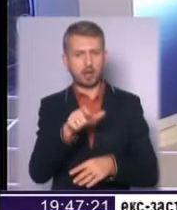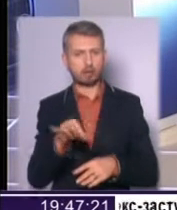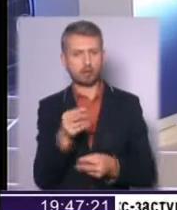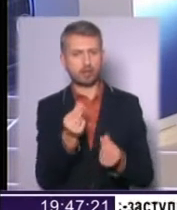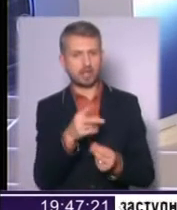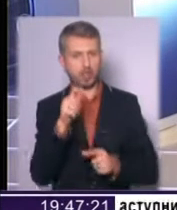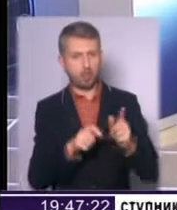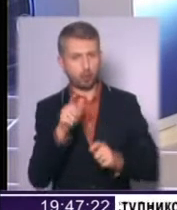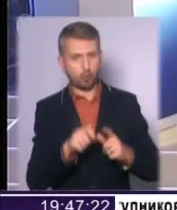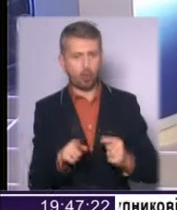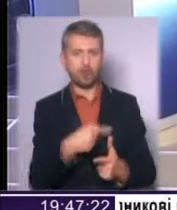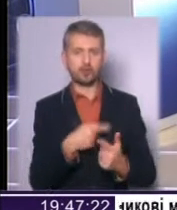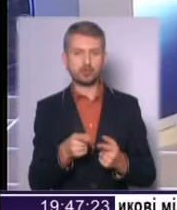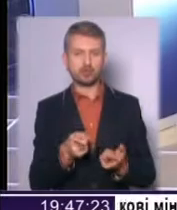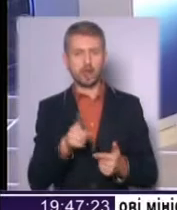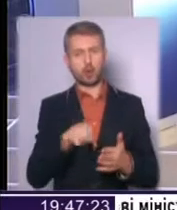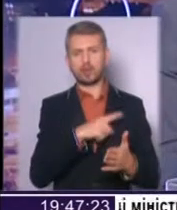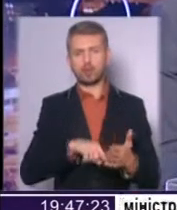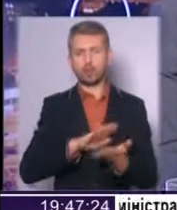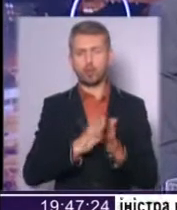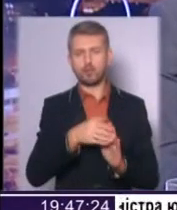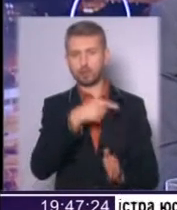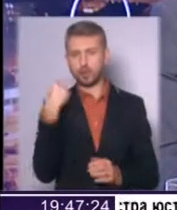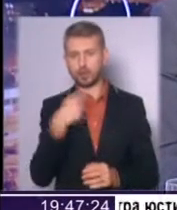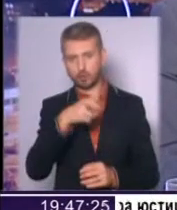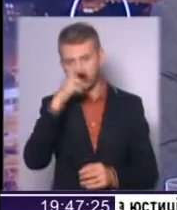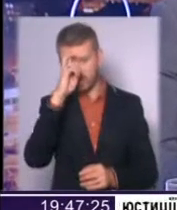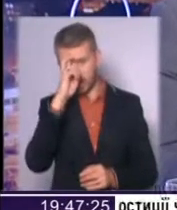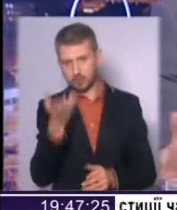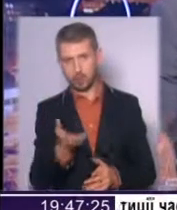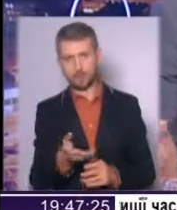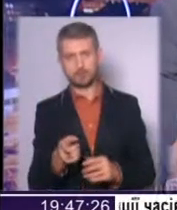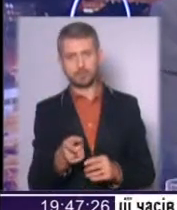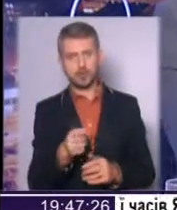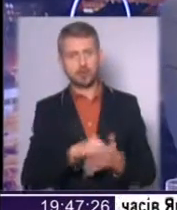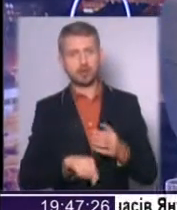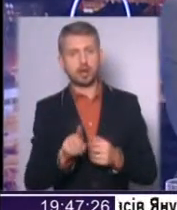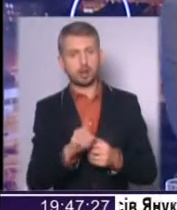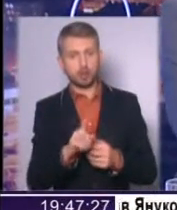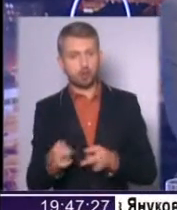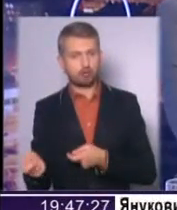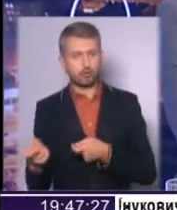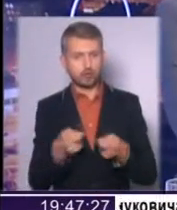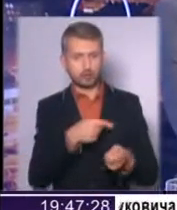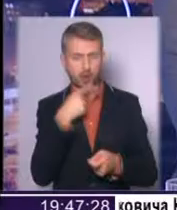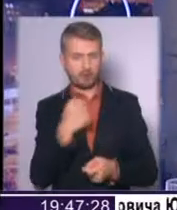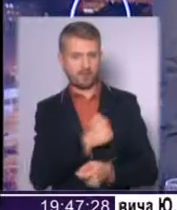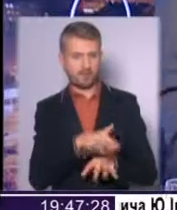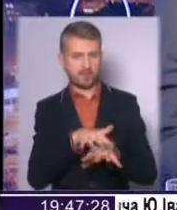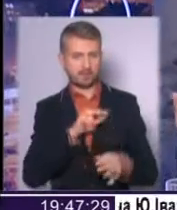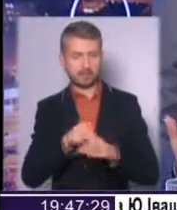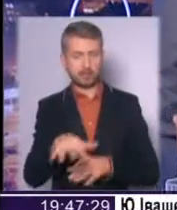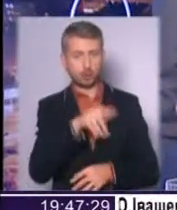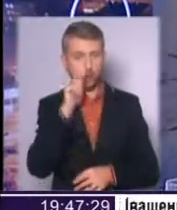в парламенті, чи там, наприклад, пенсії щодо втрати годувальника героїв Небесної Сотні, чи там визнання вояків